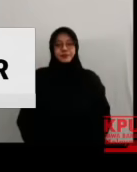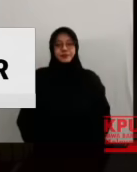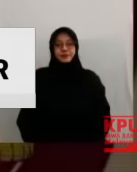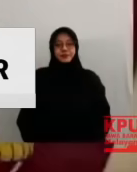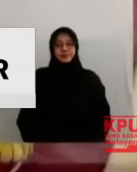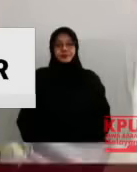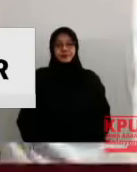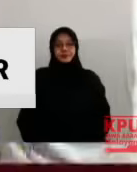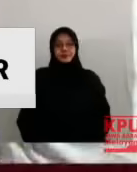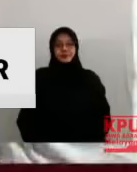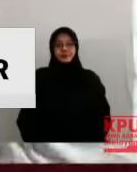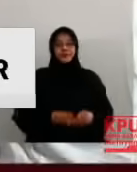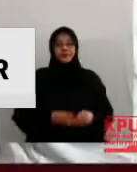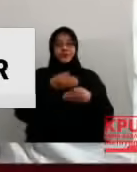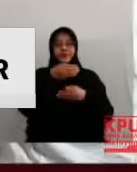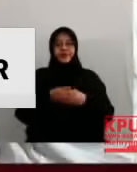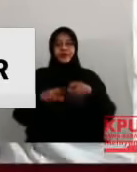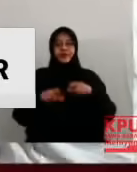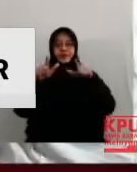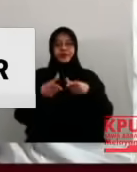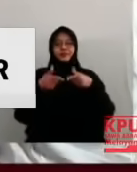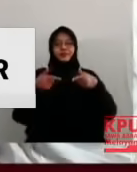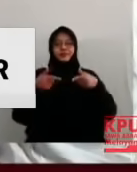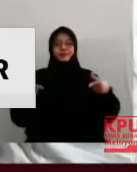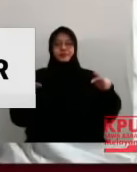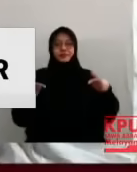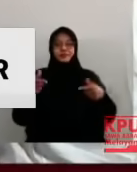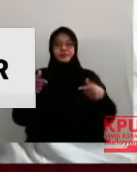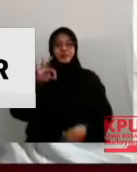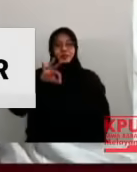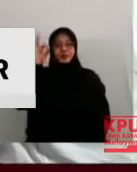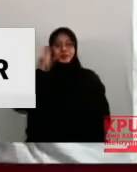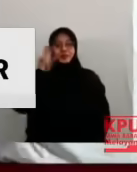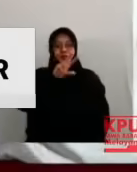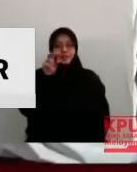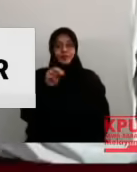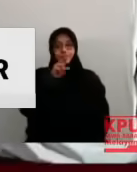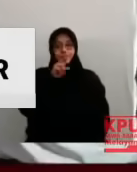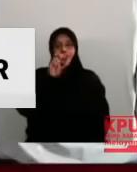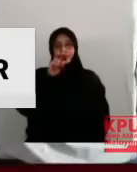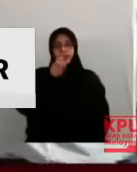raya kemudian dilanjutkan dengan menyanyikan jingle Pilkada Jawa Barat 2024